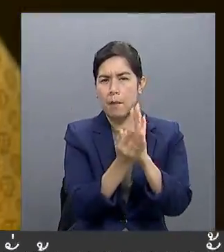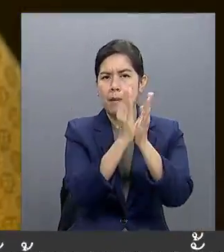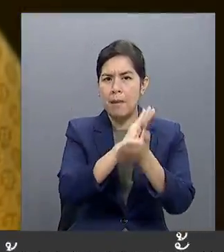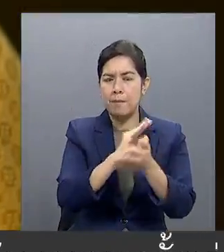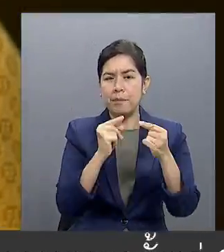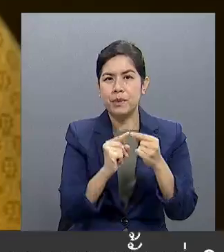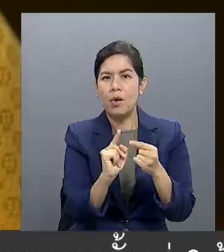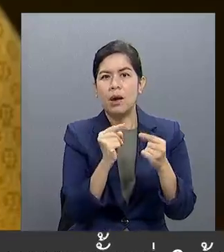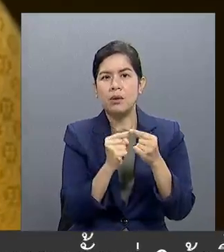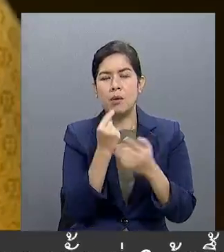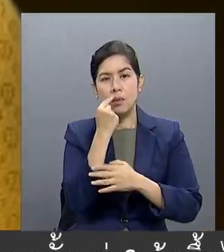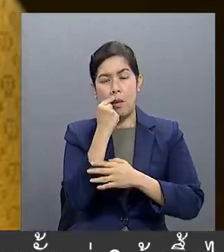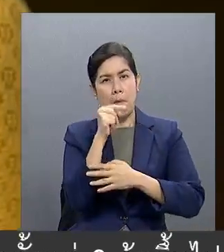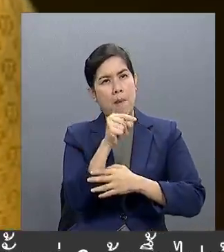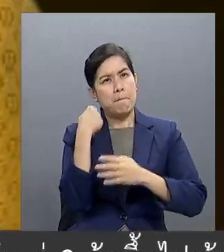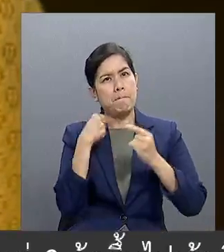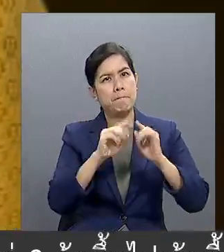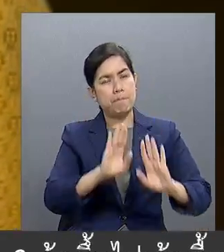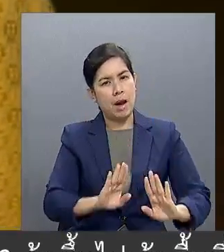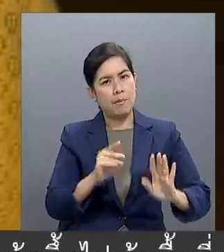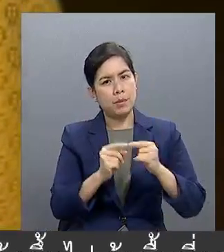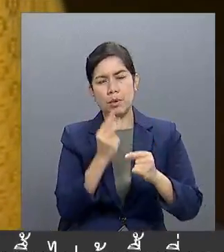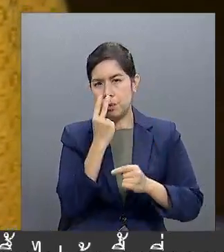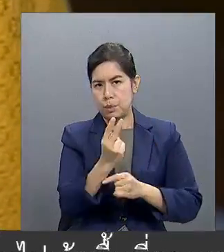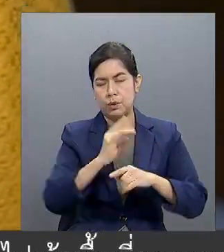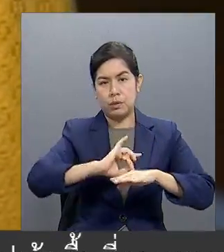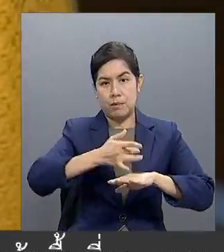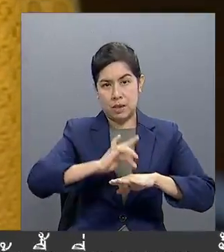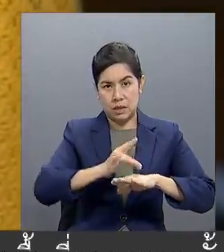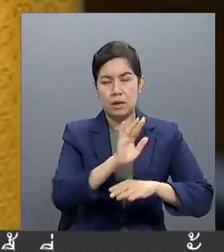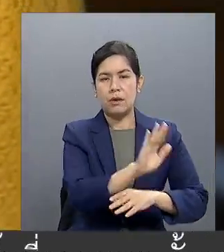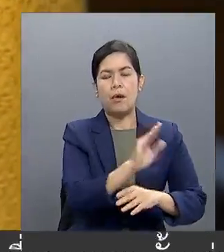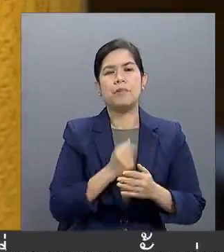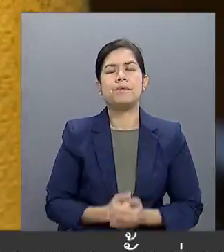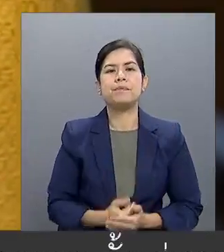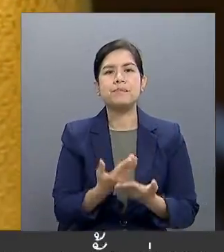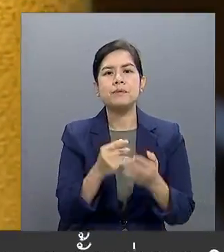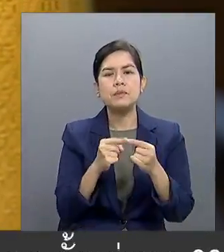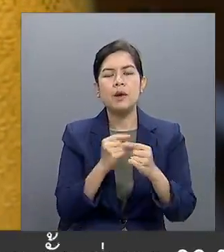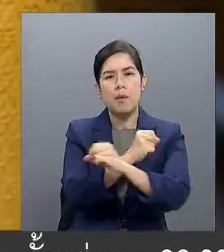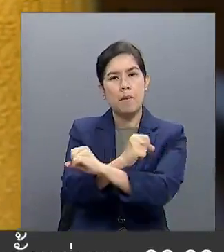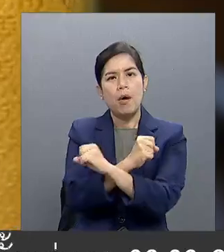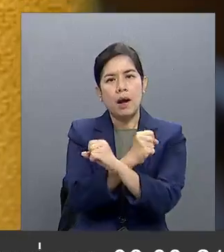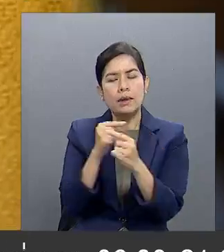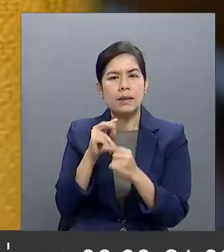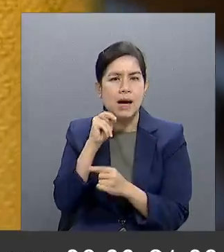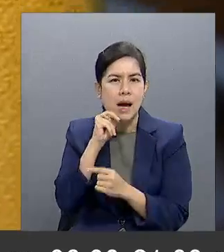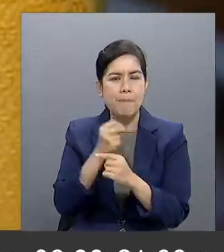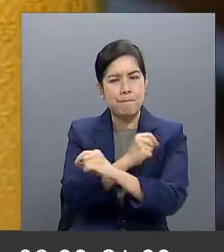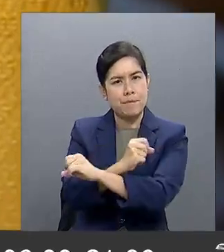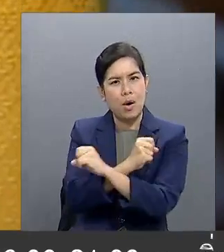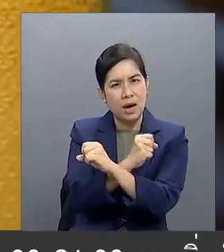ดทนแล้วก็เป็นอัตลักษณ์มากยิ่งขึ้นนะคะนาโนก็จะช่วยกันน้ำกันแบคทีเรีย UV ค่ะหลังจ